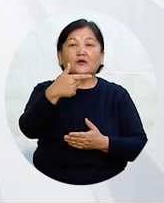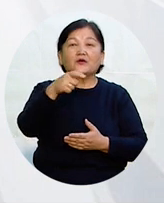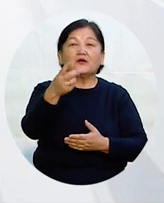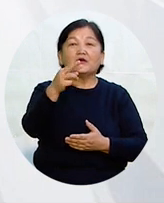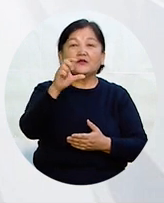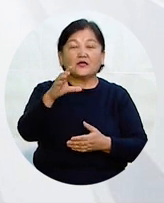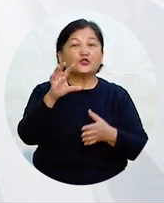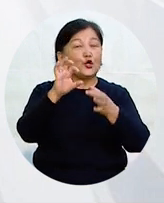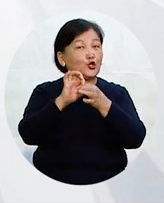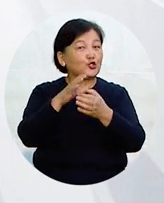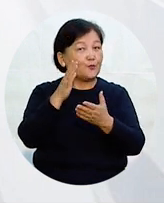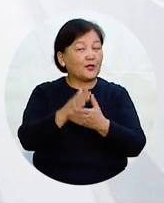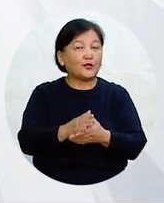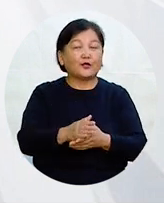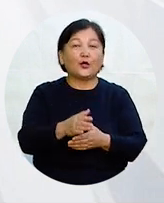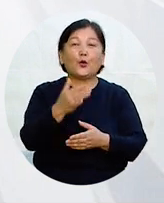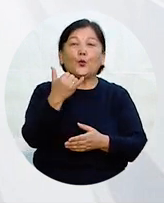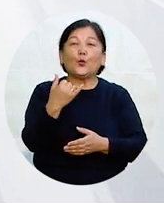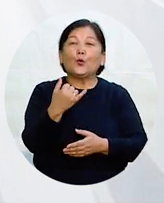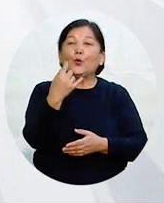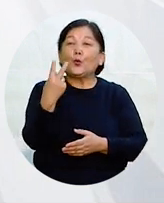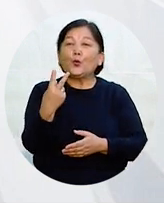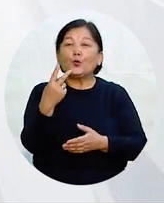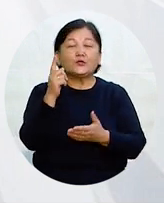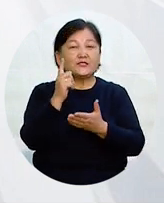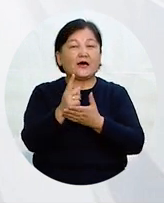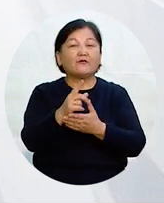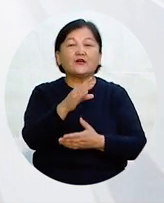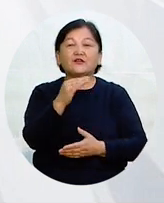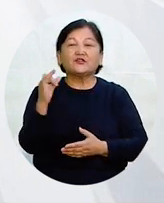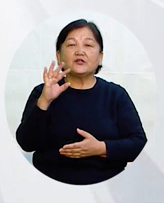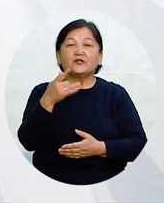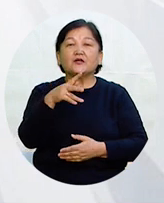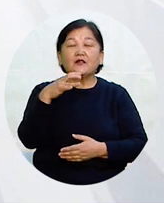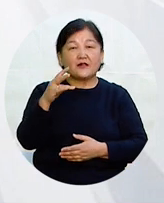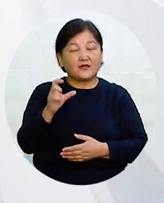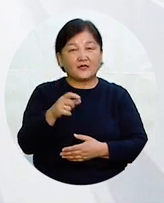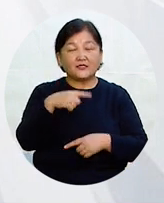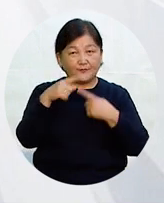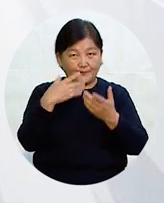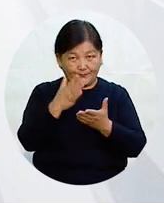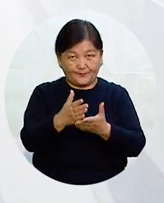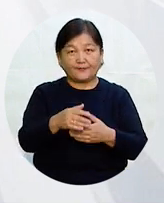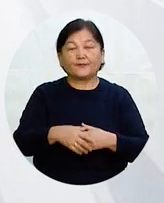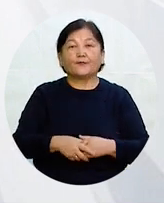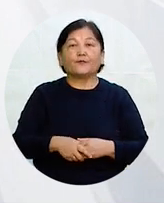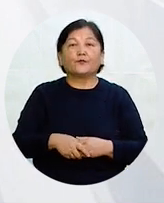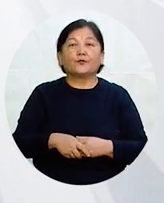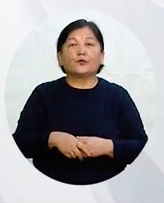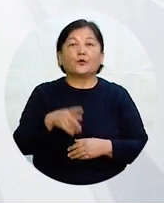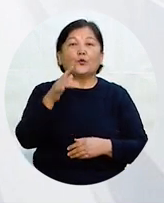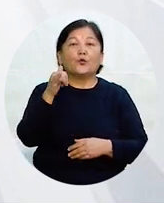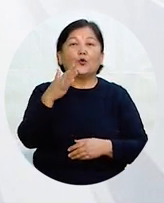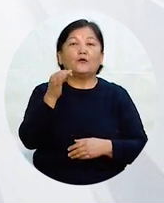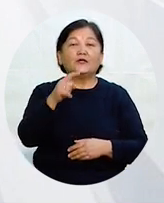хэшиг буюу У, У жиргэлнэ гэсэн үндсэн дүрмийг маш сайн ойлгох шаардлагатай. За, тэгвэл хувилах